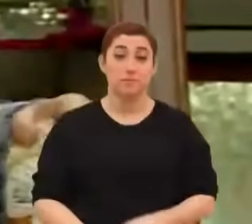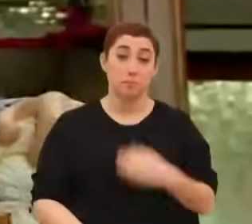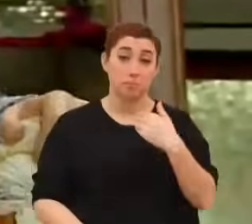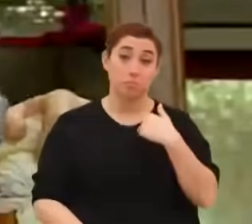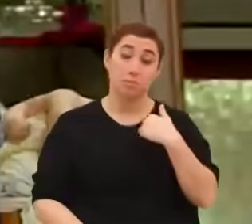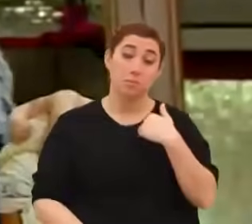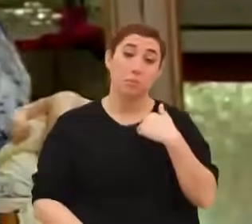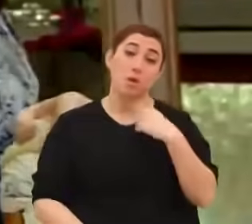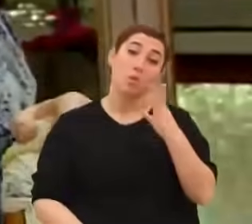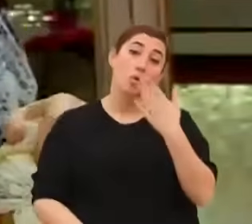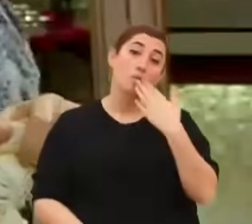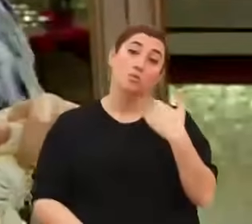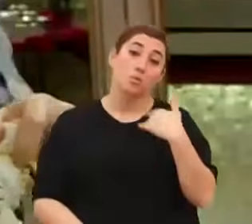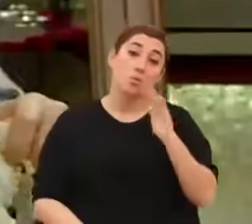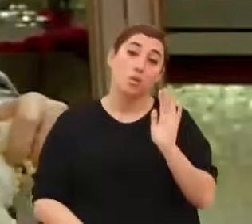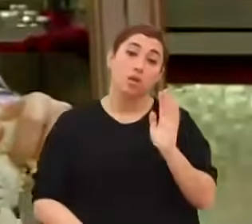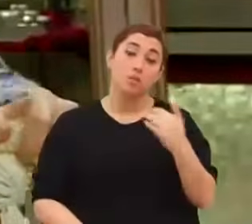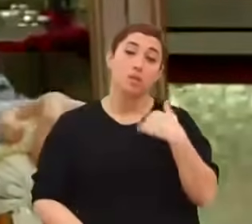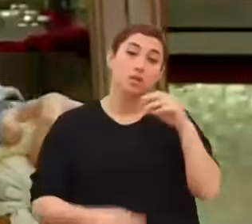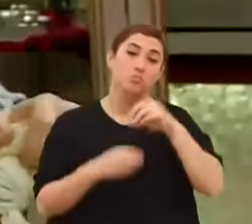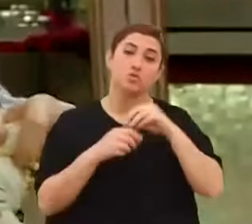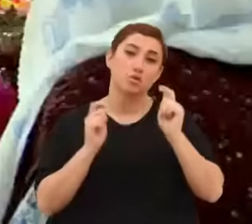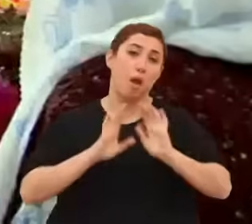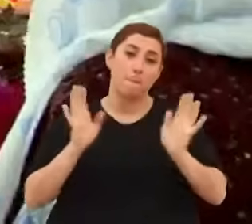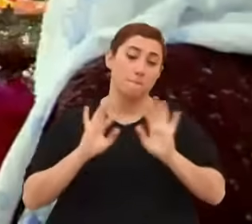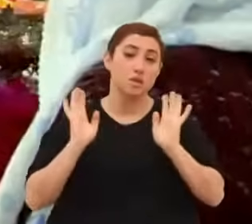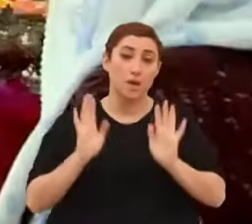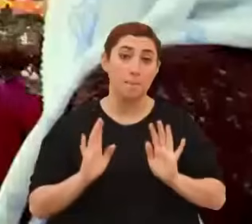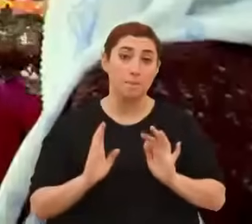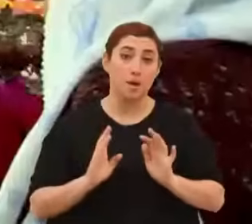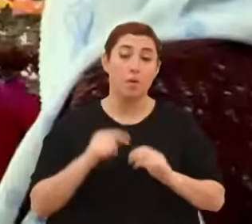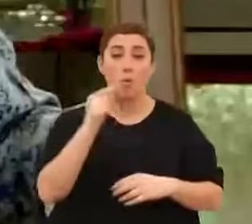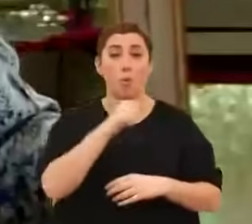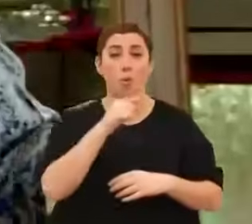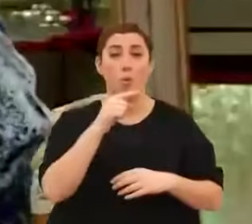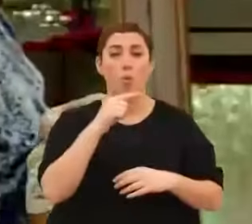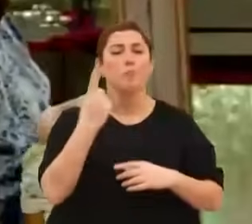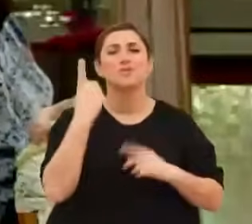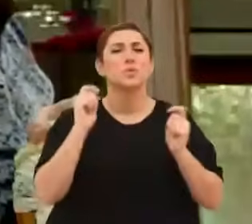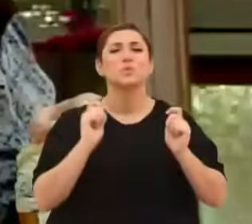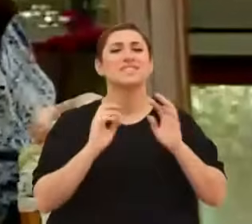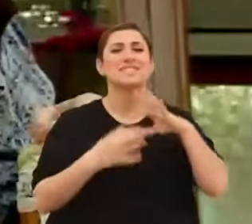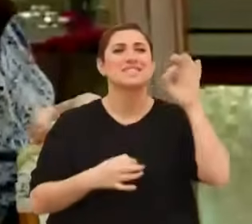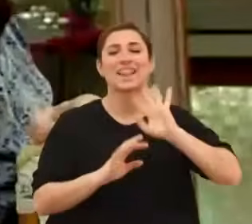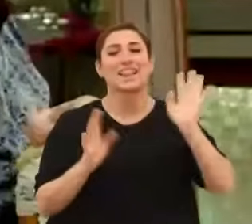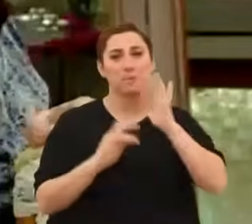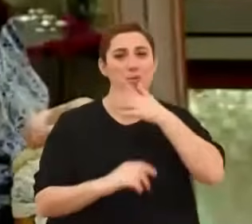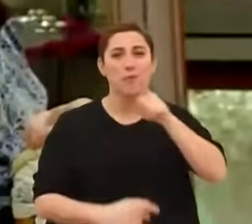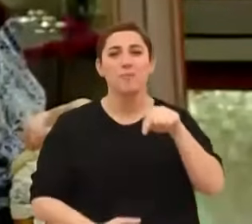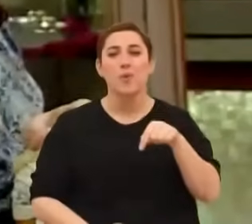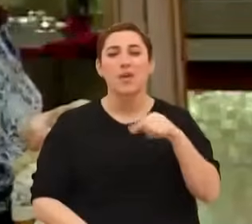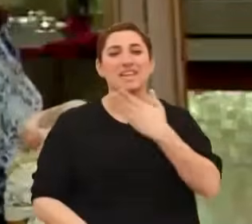Benim, bana cüne de. Benim için de yapmaz. Şey, o değil öyle bir çocuk, biliyor musun? O